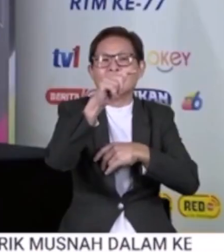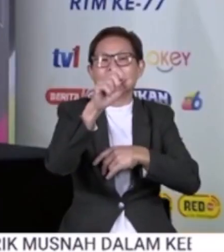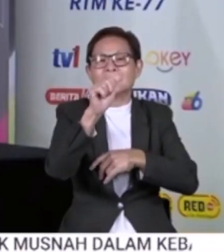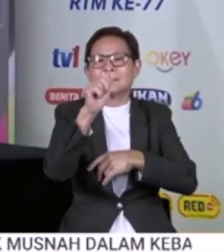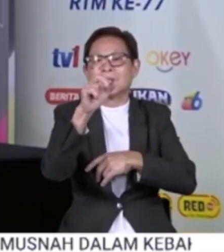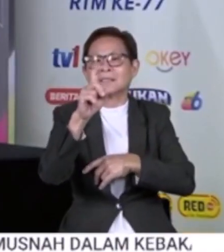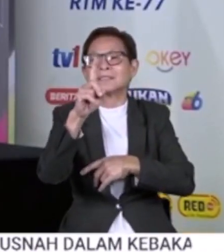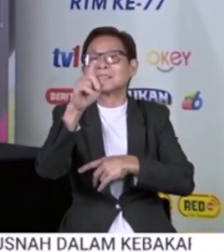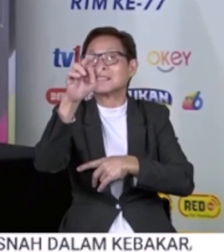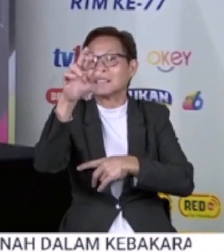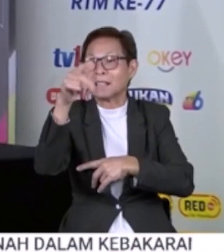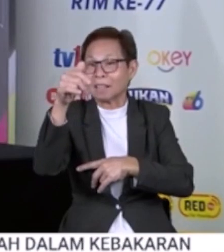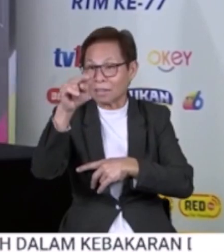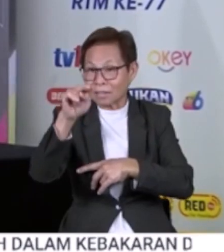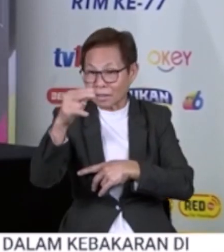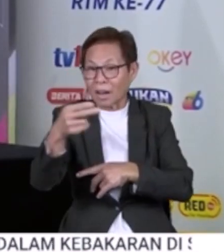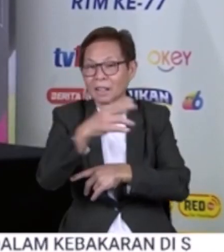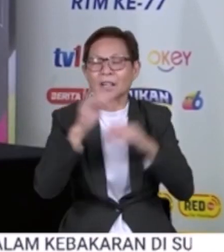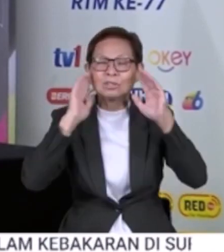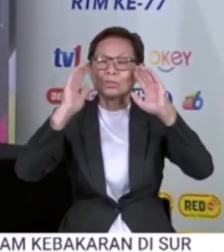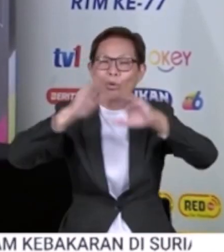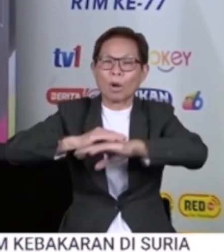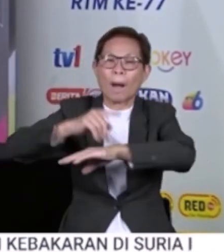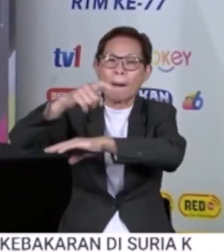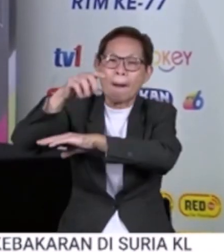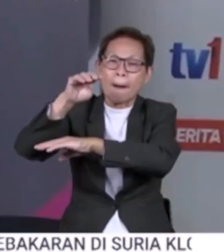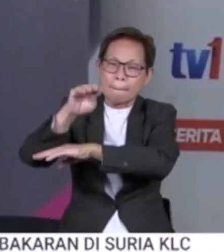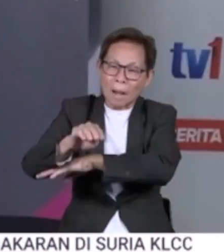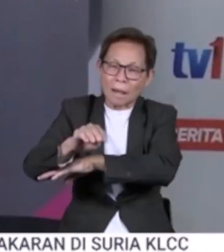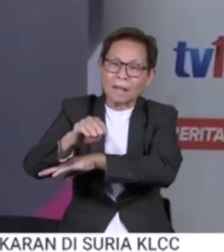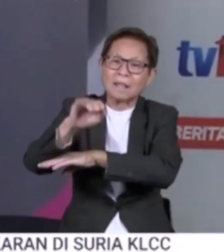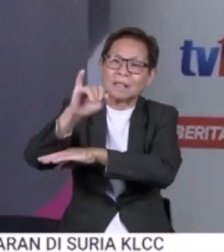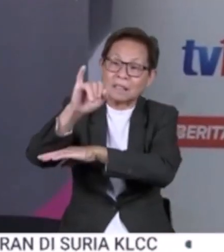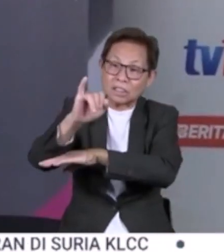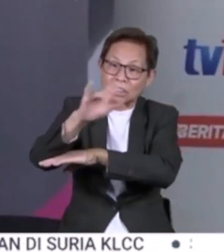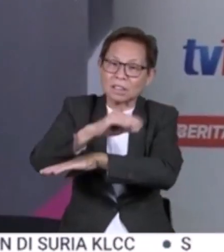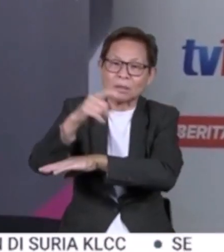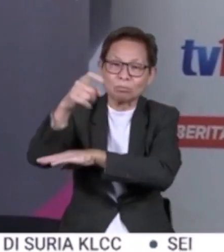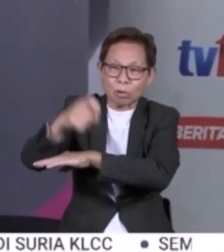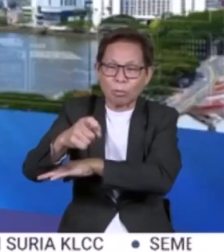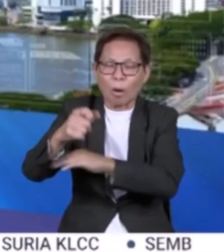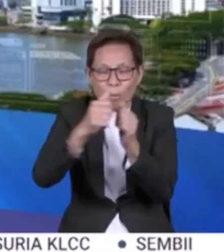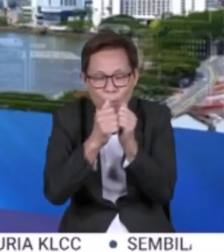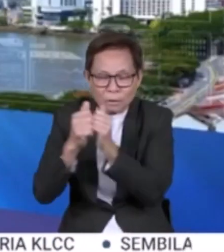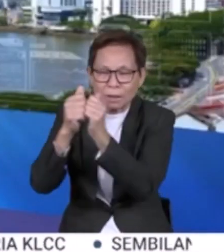oleh magrib isya dan tarawih berjamaah